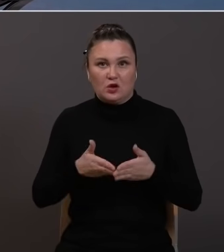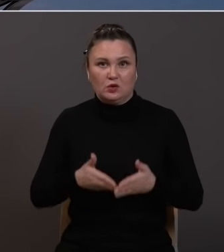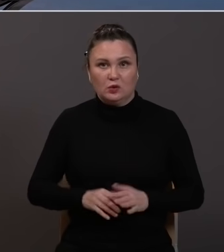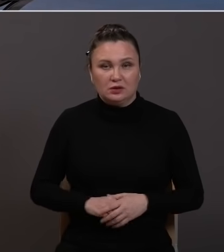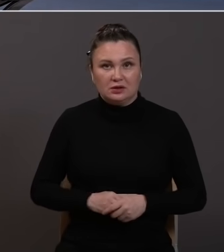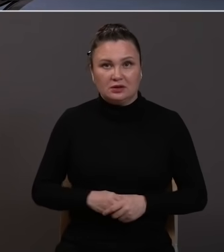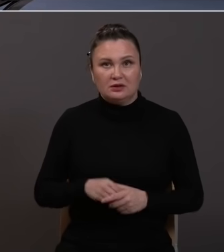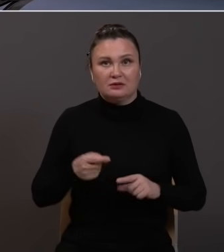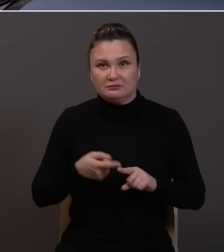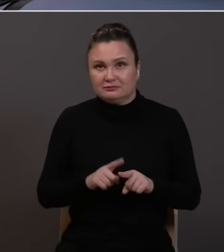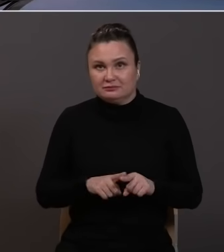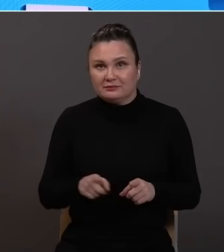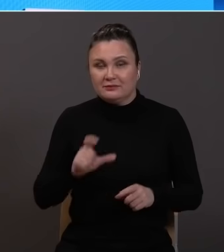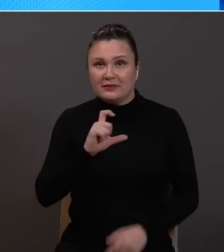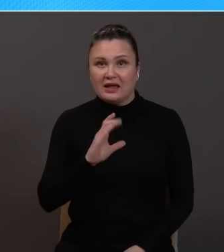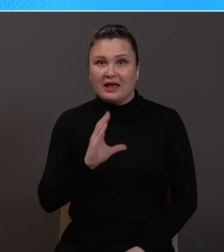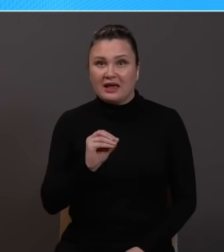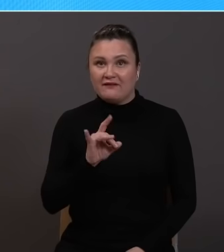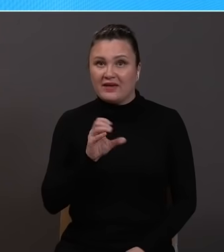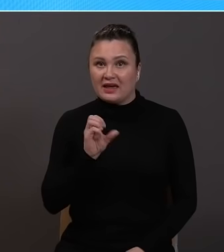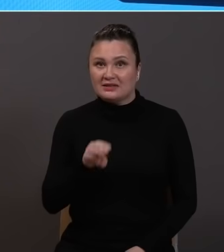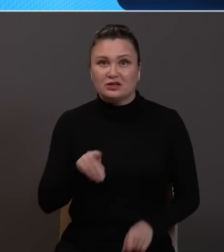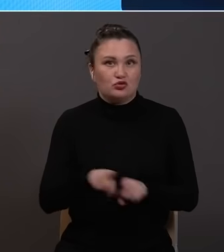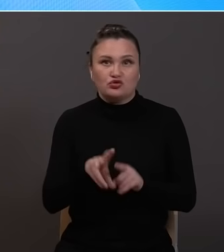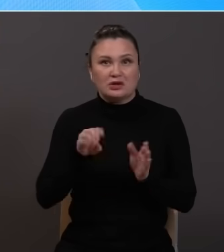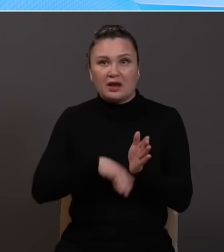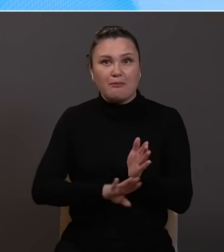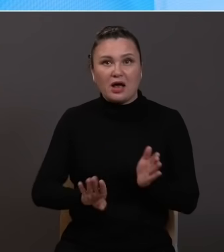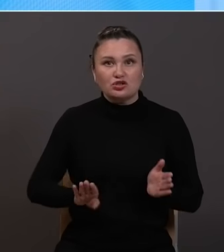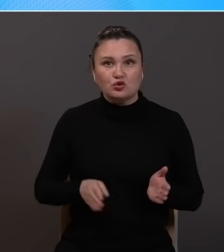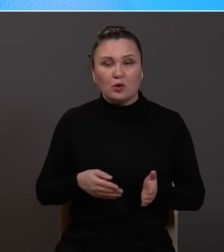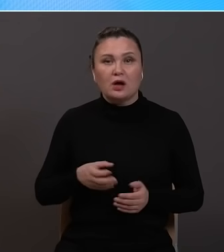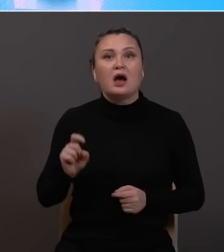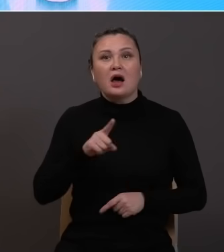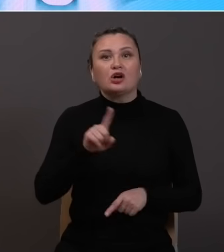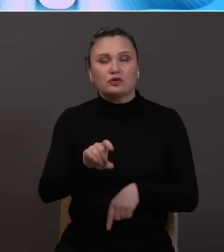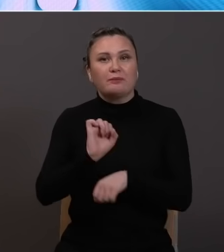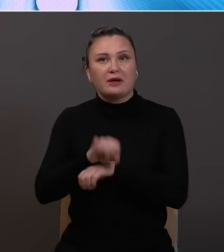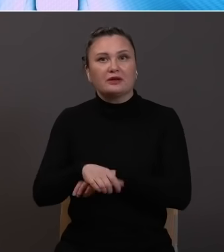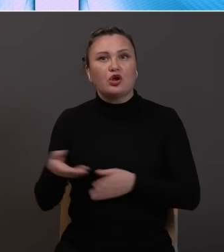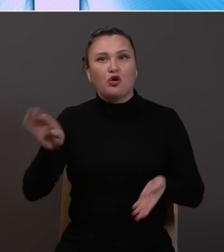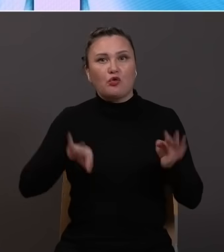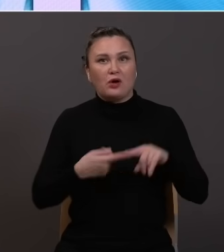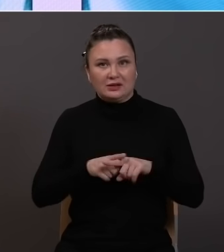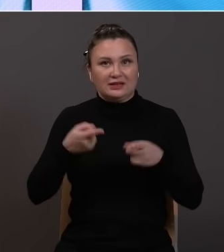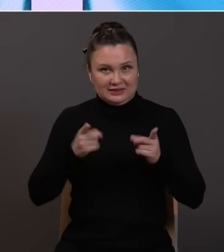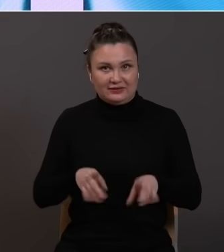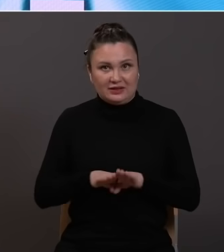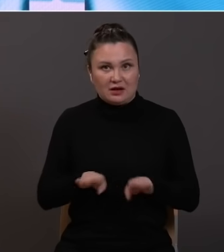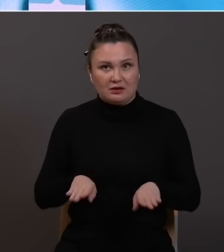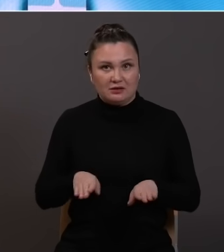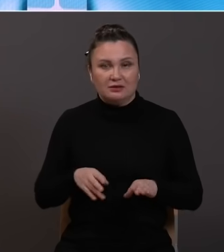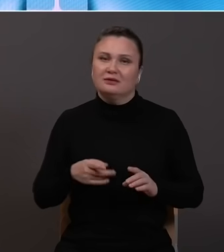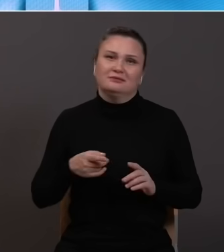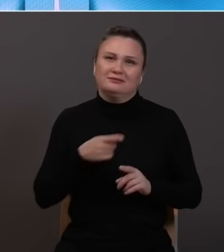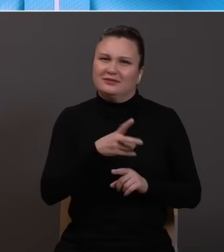принципе, это определенный челлендж. Эверест тоже ж непростой. Ну да. А то, что вы покоритель горных вершин, это действительно... Не-не-не,